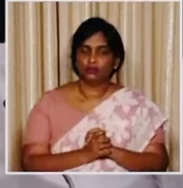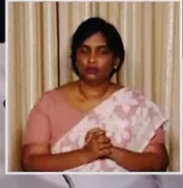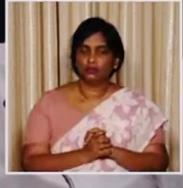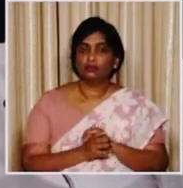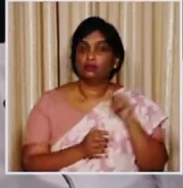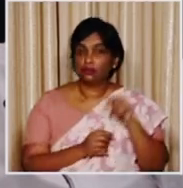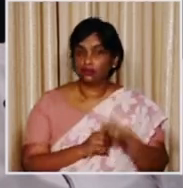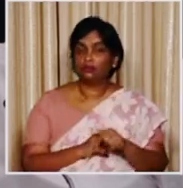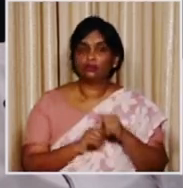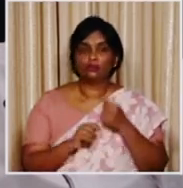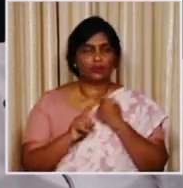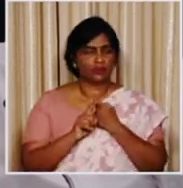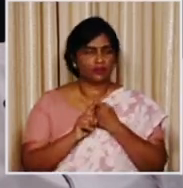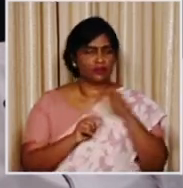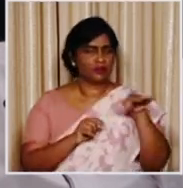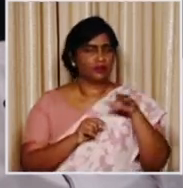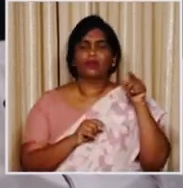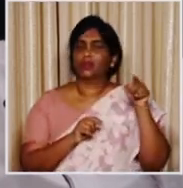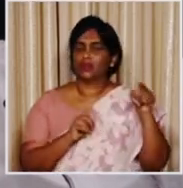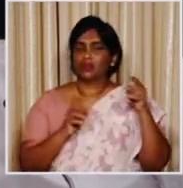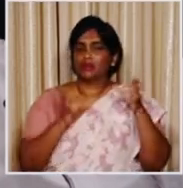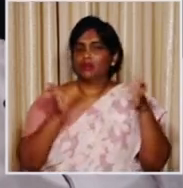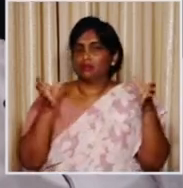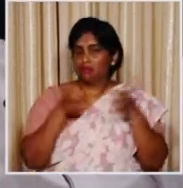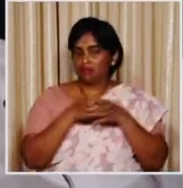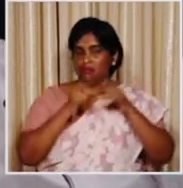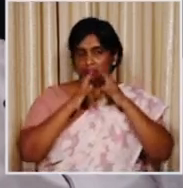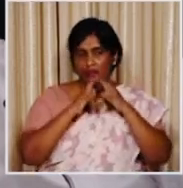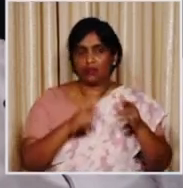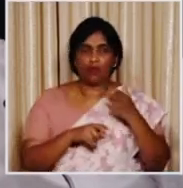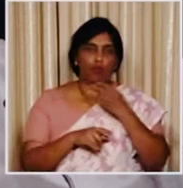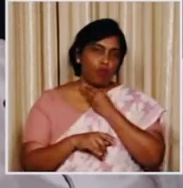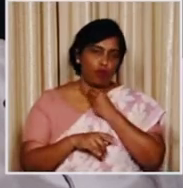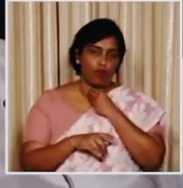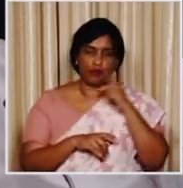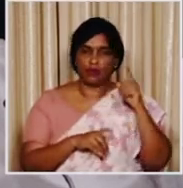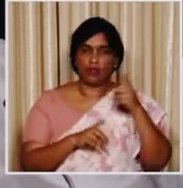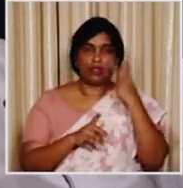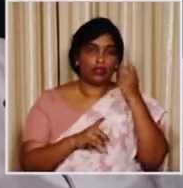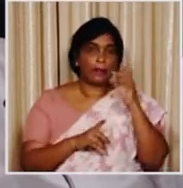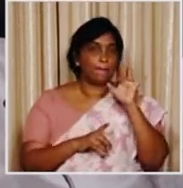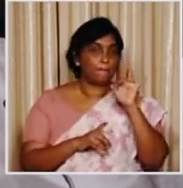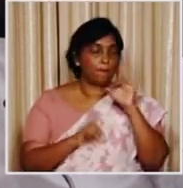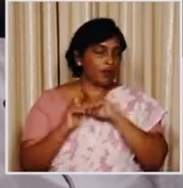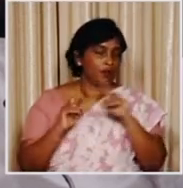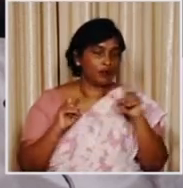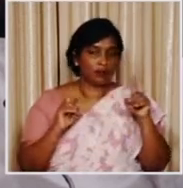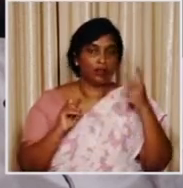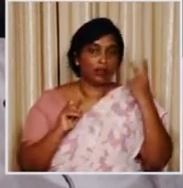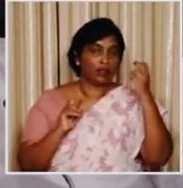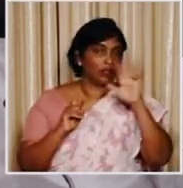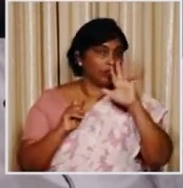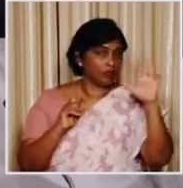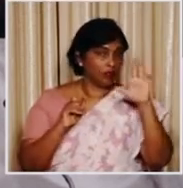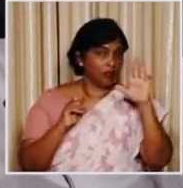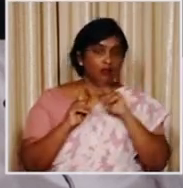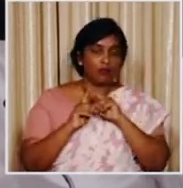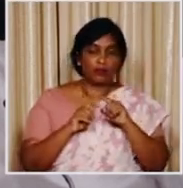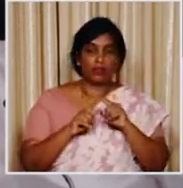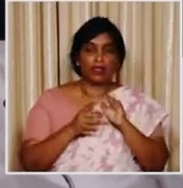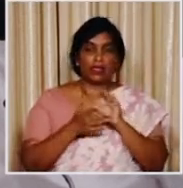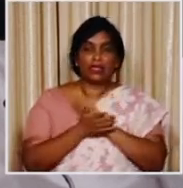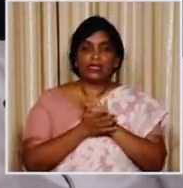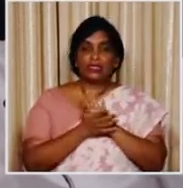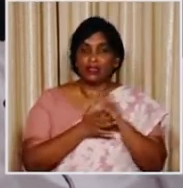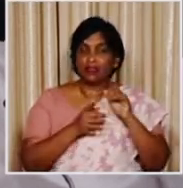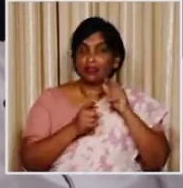දැන් කාර්තිව පැත්තේ ඒකෙත් කඳවුරක් පැවතුවා කියන ඒක නම් බොරුවක්. මොකද 2015 2019 වෙනකන් අර හිජාසිස්